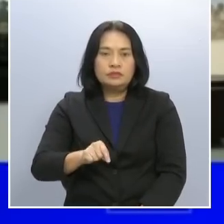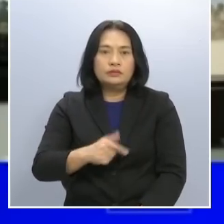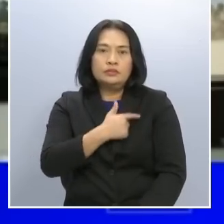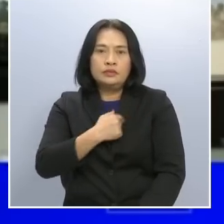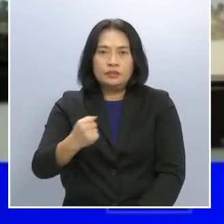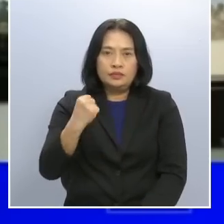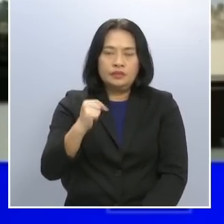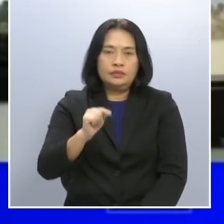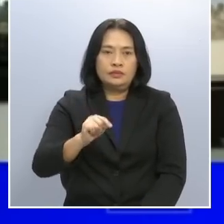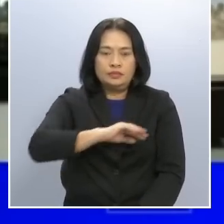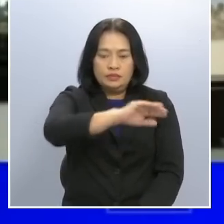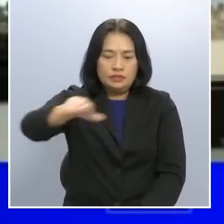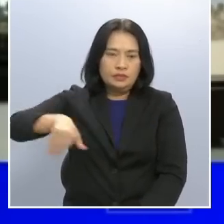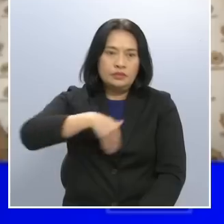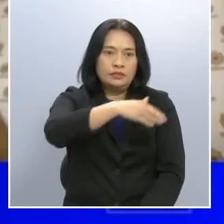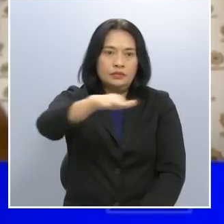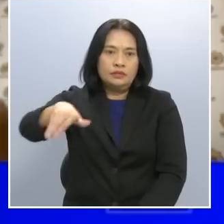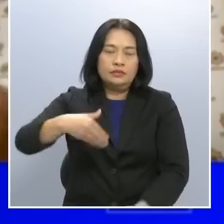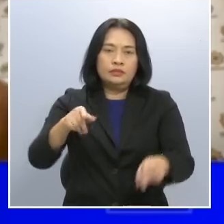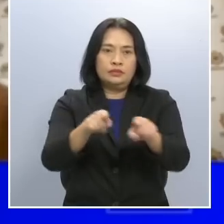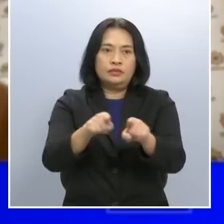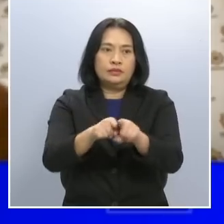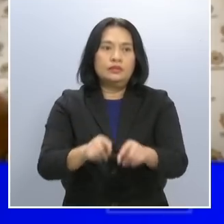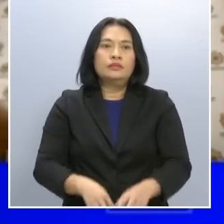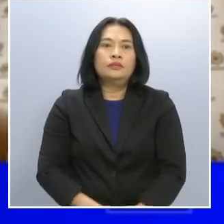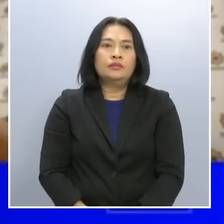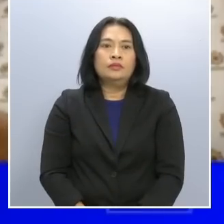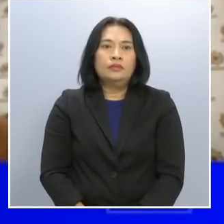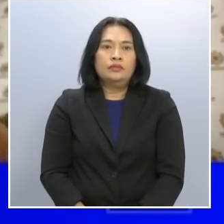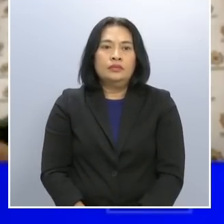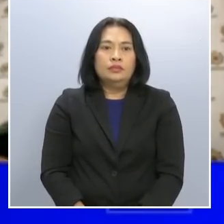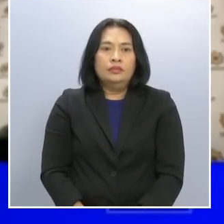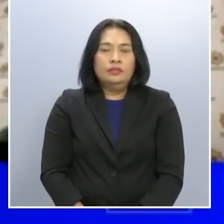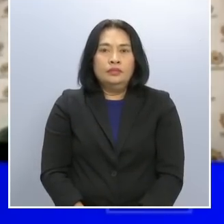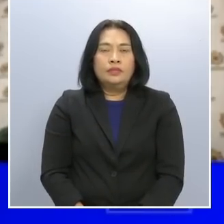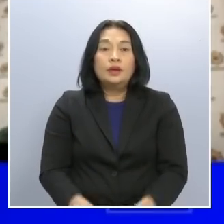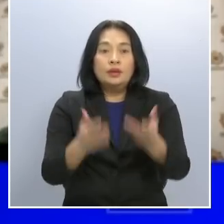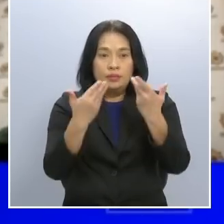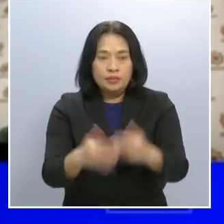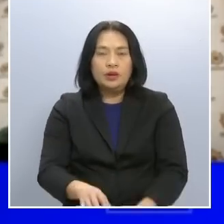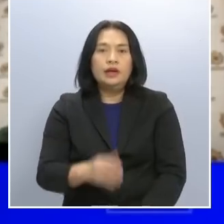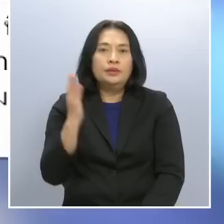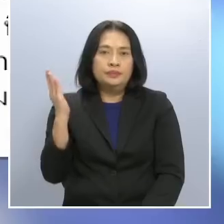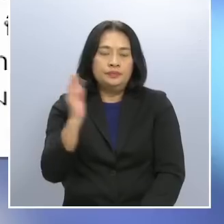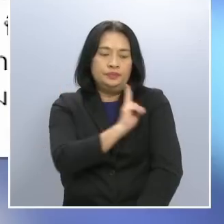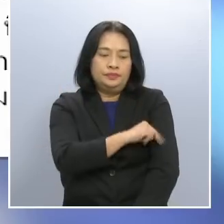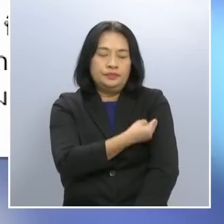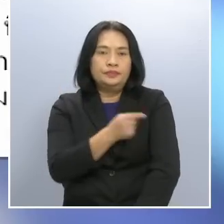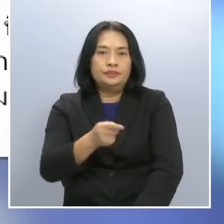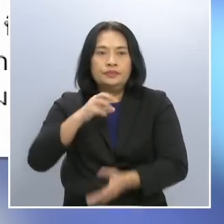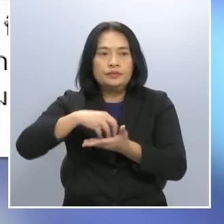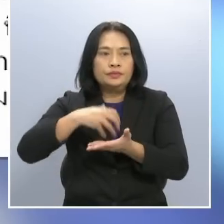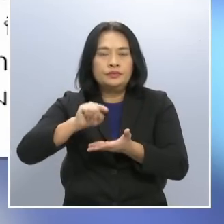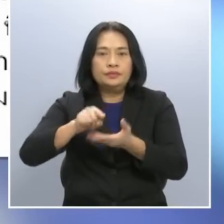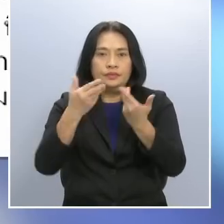ในตัวพวกเราเองด้วย นี่แหละฮะคุณผู้ชมครับทีนี้พอหลังจากที่นายแพทย์ชนน่านเนี่ยได้มีการพูดแบบนี้ออกม